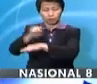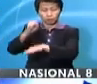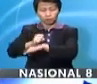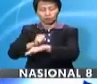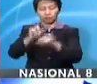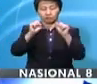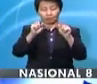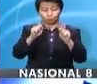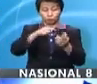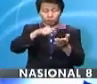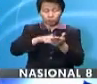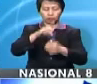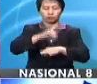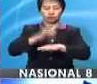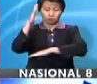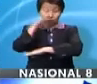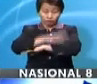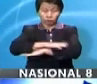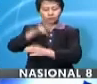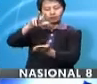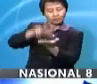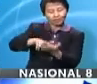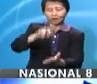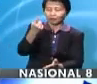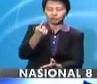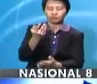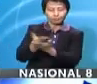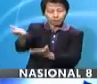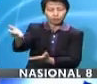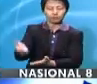pada Sabtu ini di kaunter yang sah sahaja.